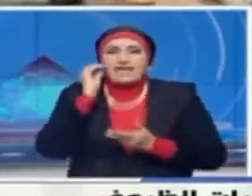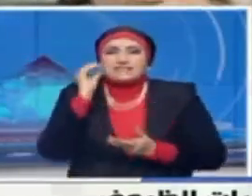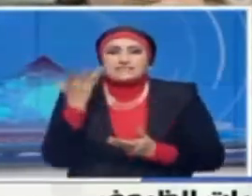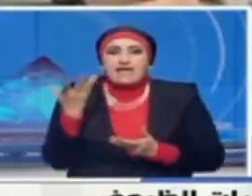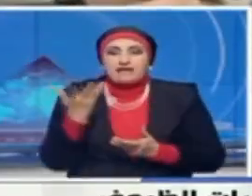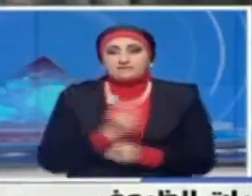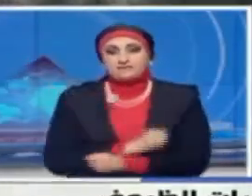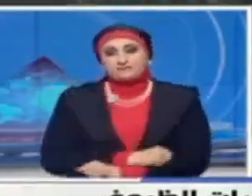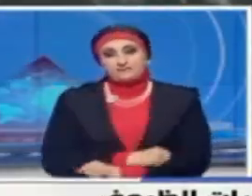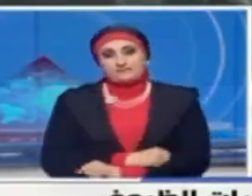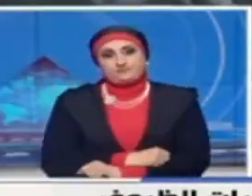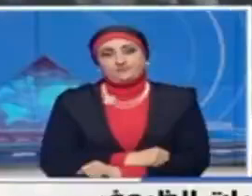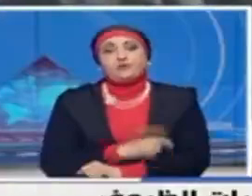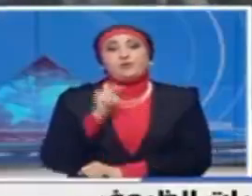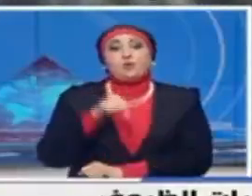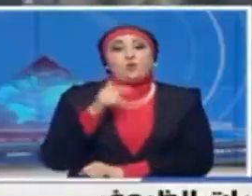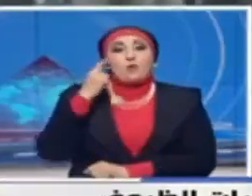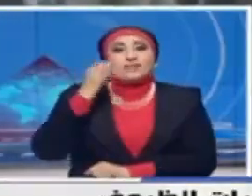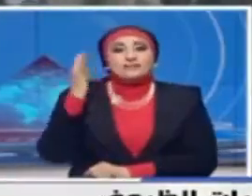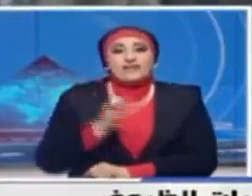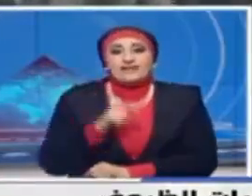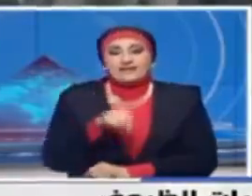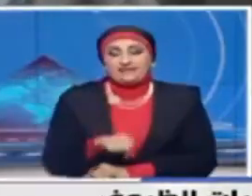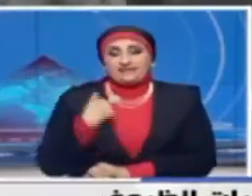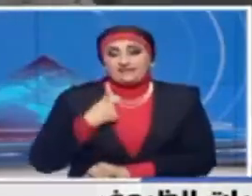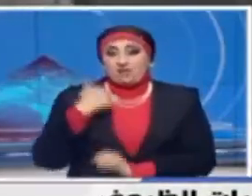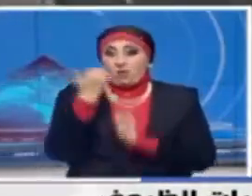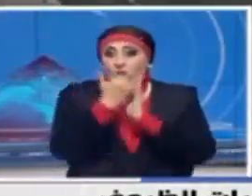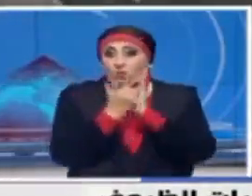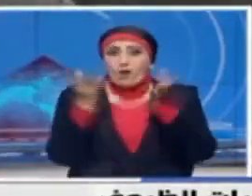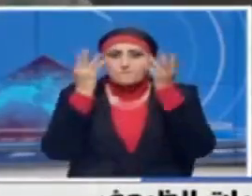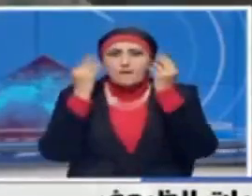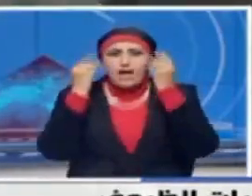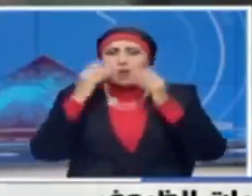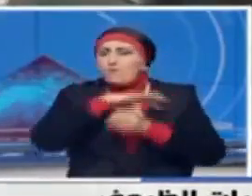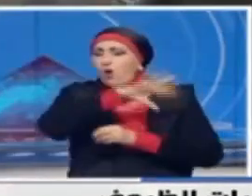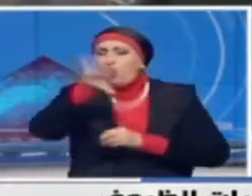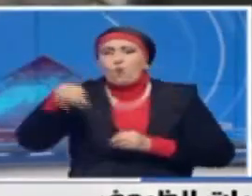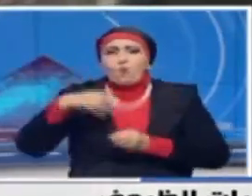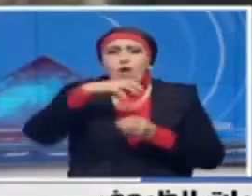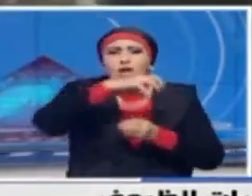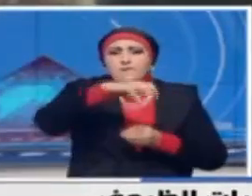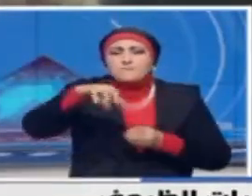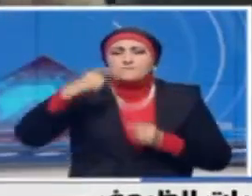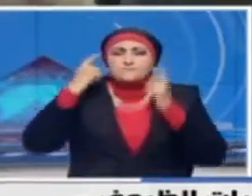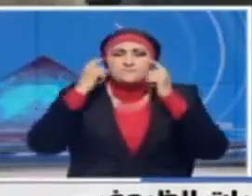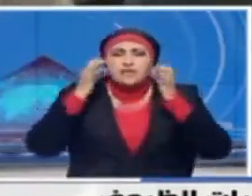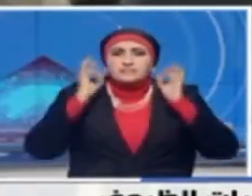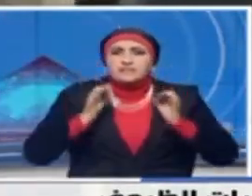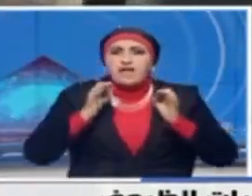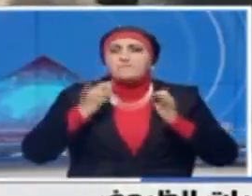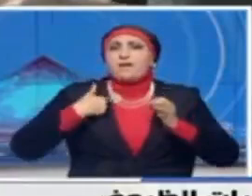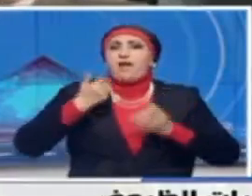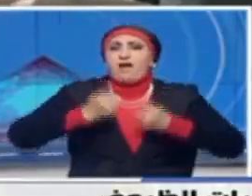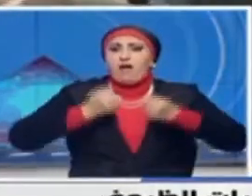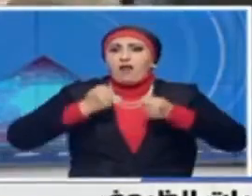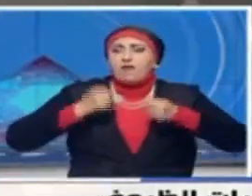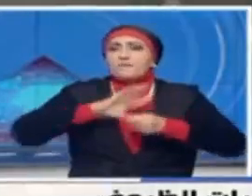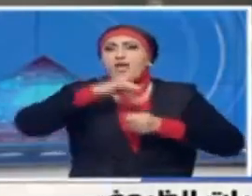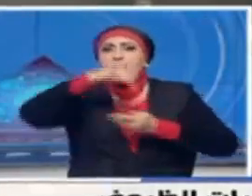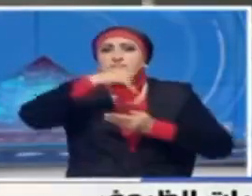وهذه الكوارث. وقد تم التأكيد على تجهيز البيانات والمعلومات الخاصة بوحدات الإغاثة والإنقاذ بمجالس